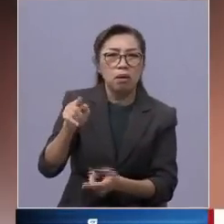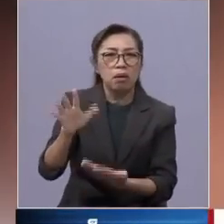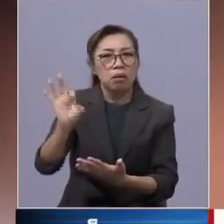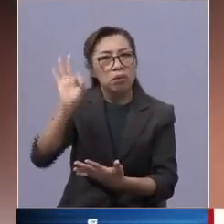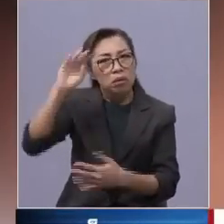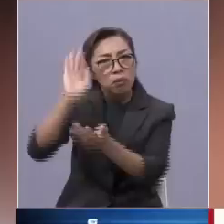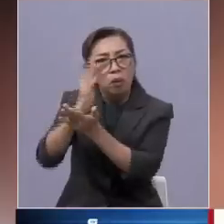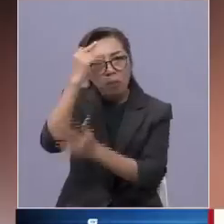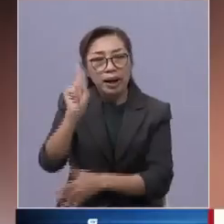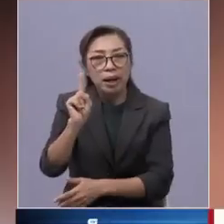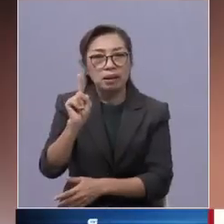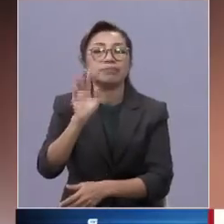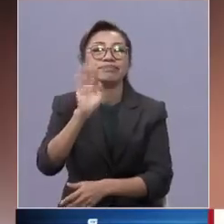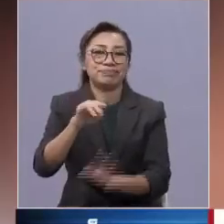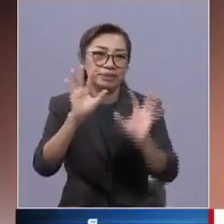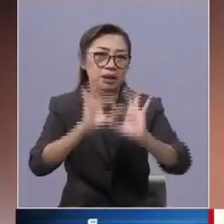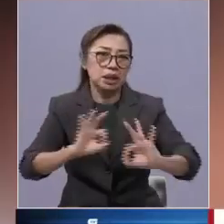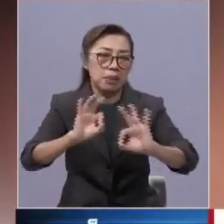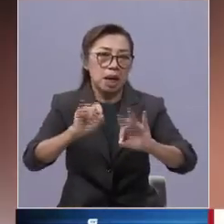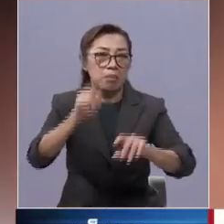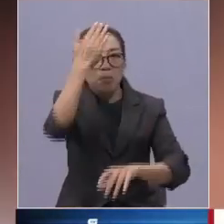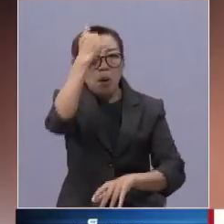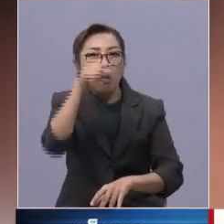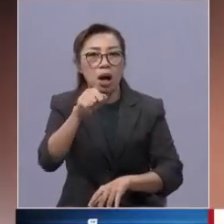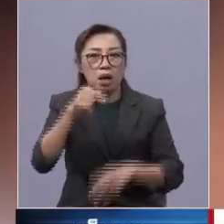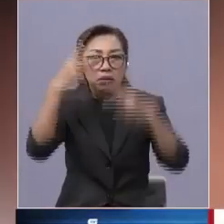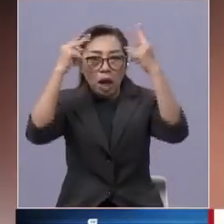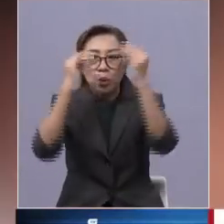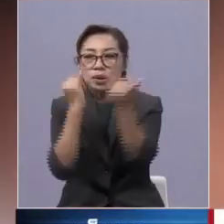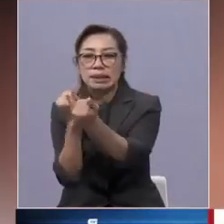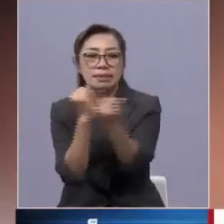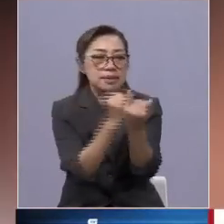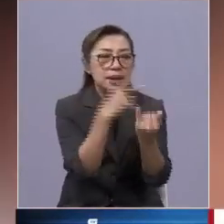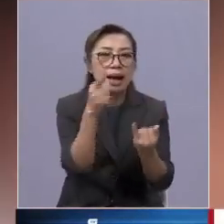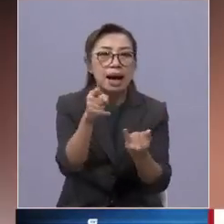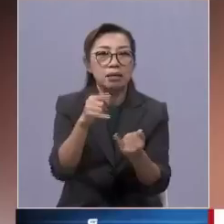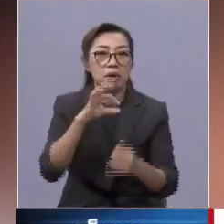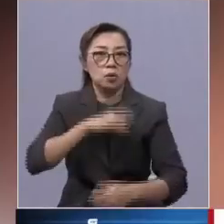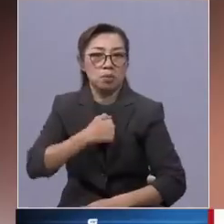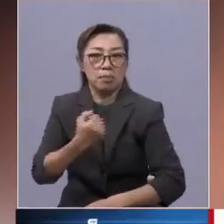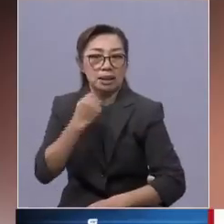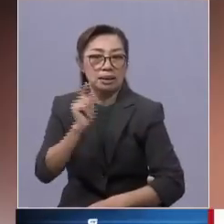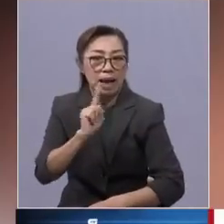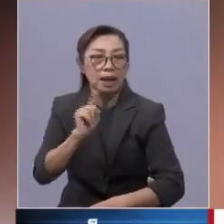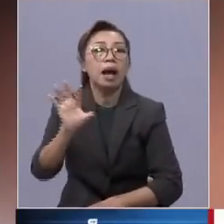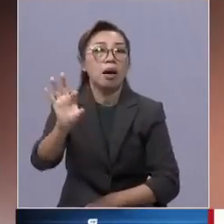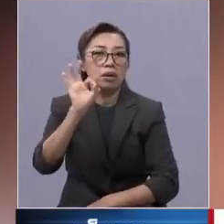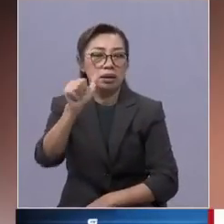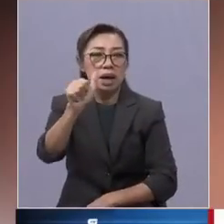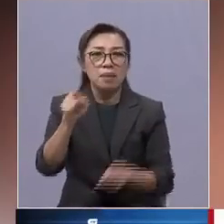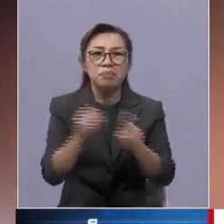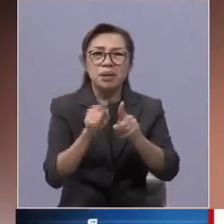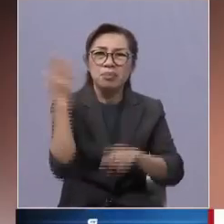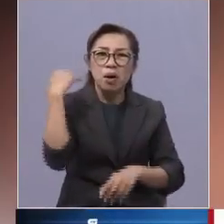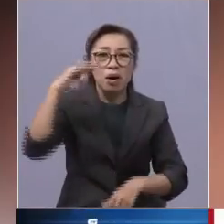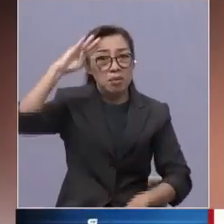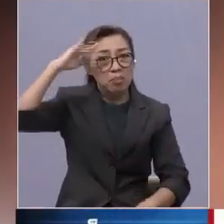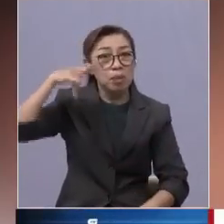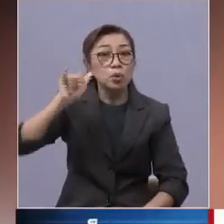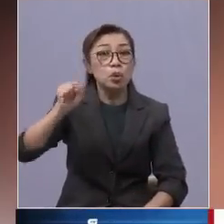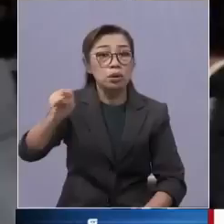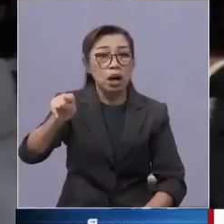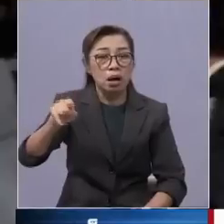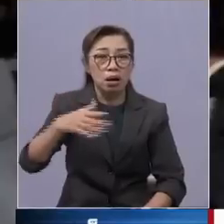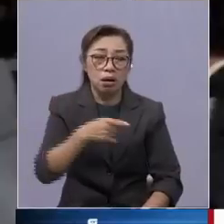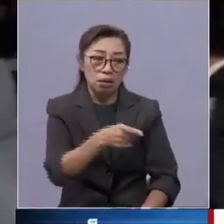ยเนี่ยขึ้นอยู่กับความคุ้นเคยและความมั่นใจไม่ต่างกับอดีตนายกครั้งที่ผ่านๆมาพลเอกประยุทธ์เนี่ยก็ไม่ได้ใช้